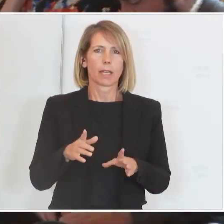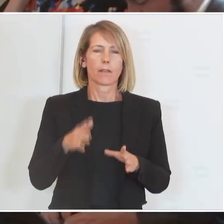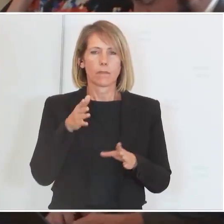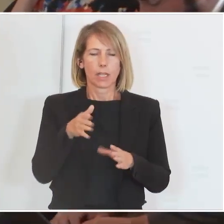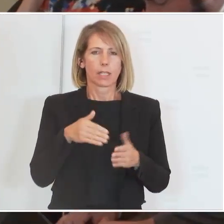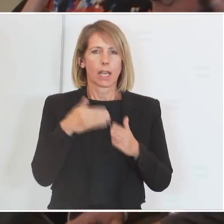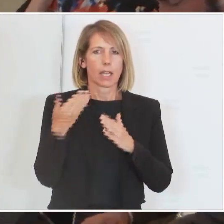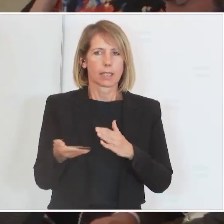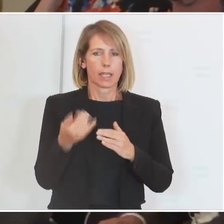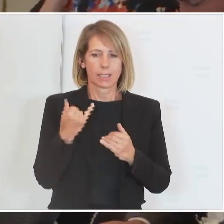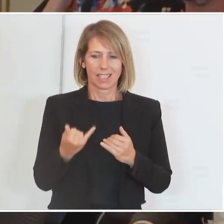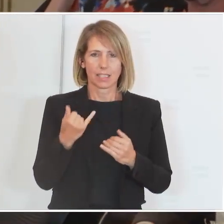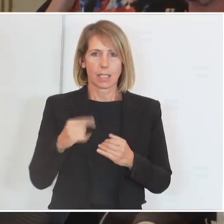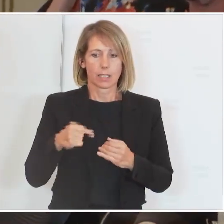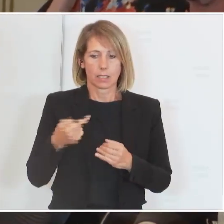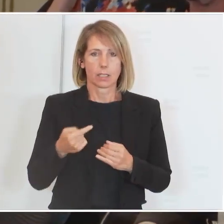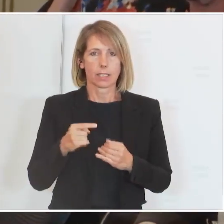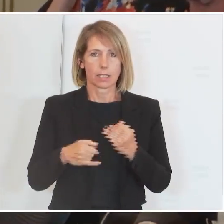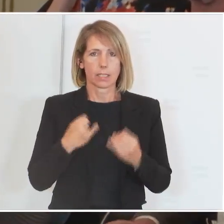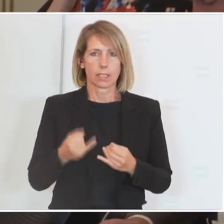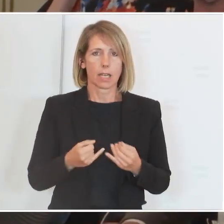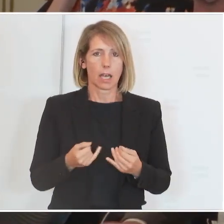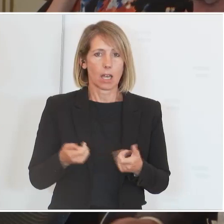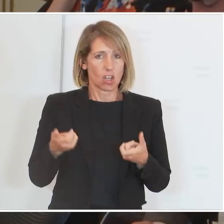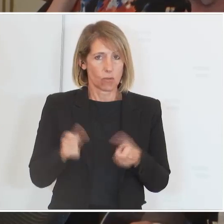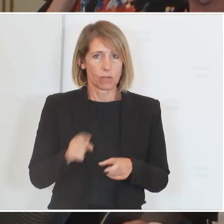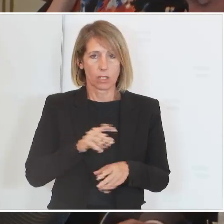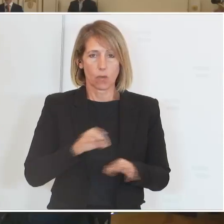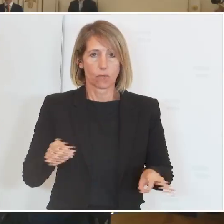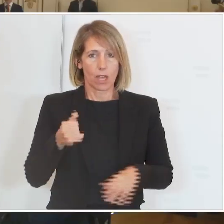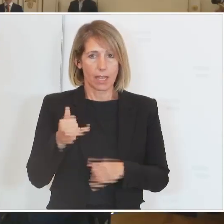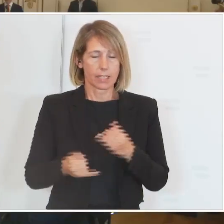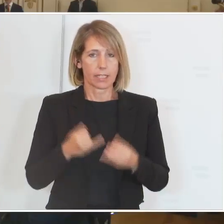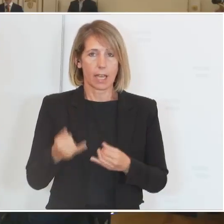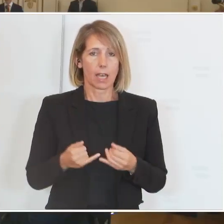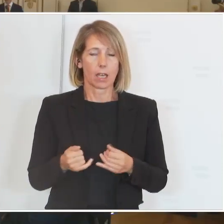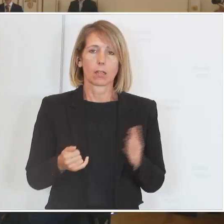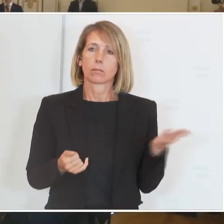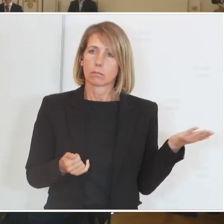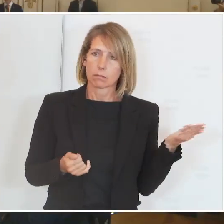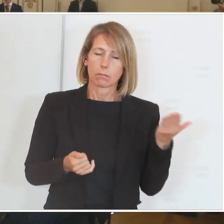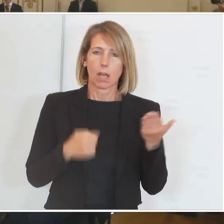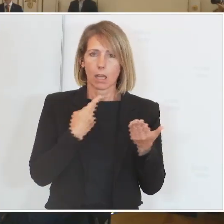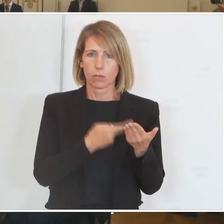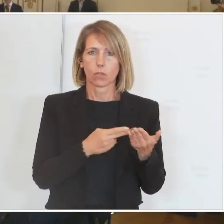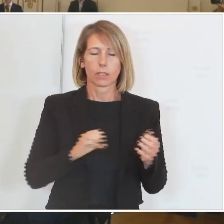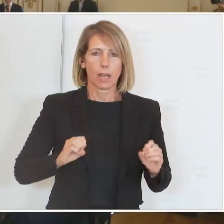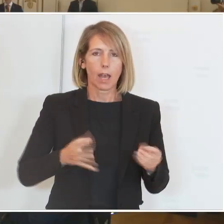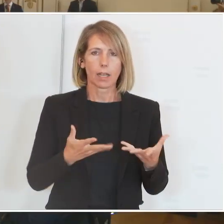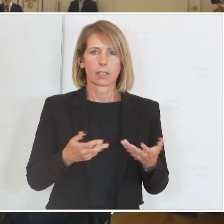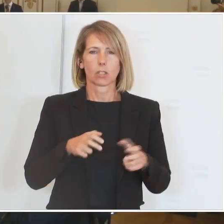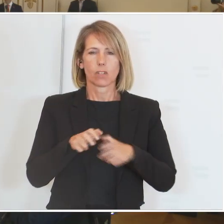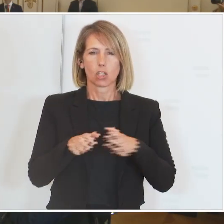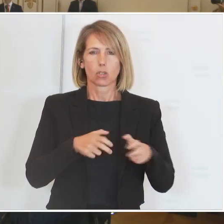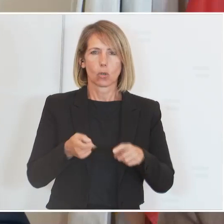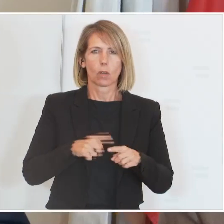das etwas, was jetzt nur im kommenden Jahr einmal so festgelegt wurde? Naja, aktive Budgetpolitik, aktive